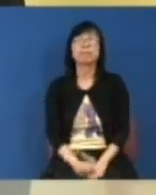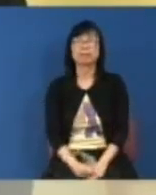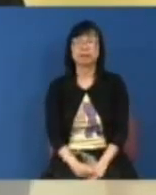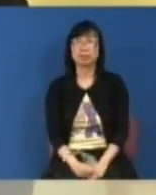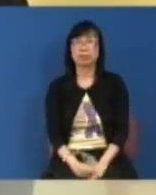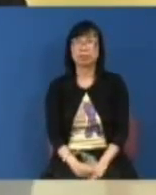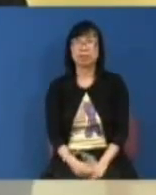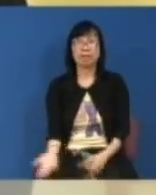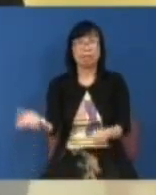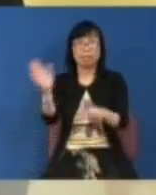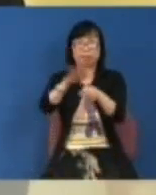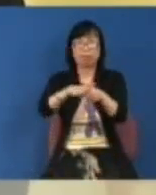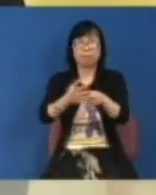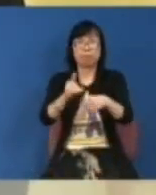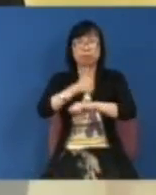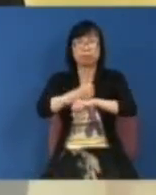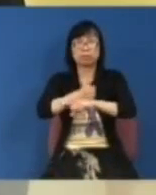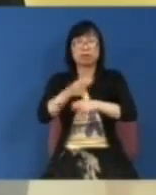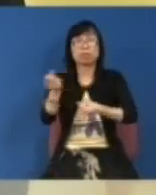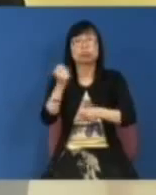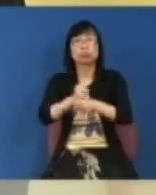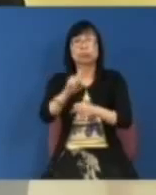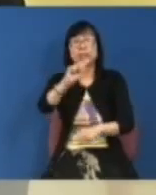遞補機制嚟啦，有咩做咧？